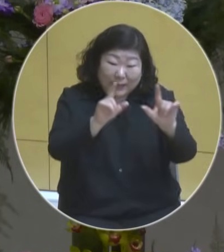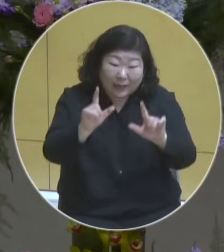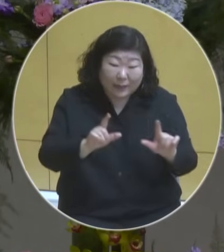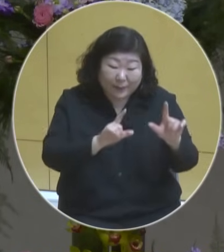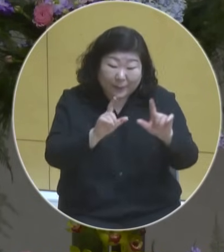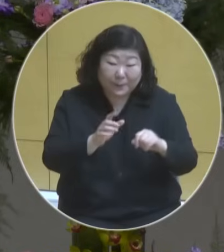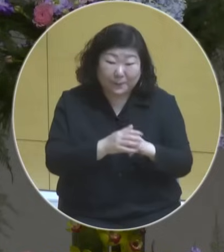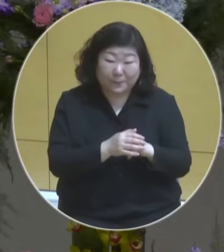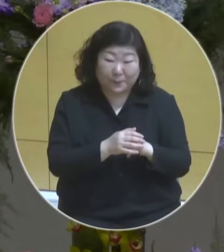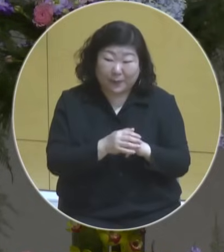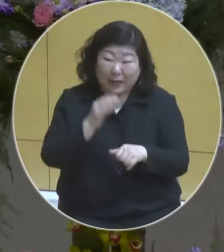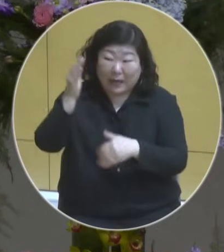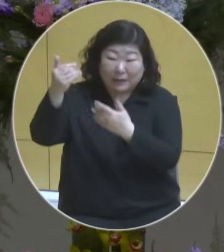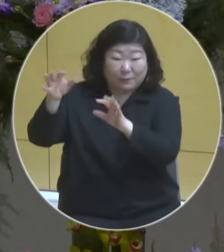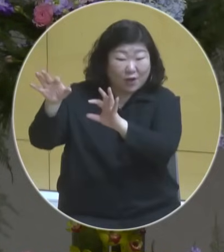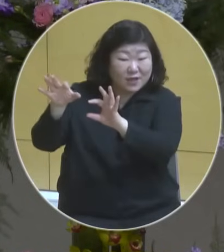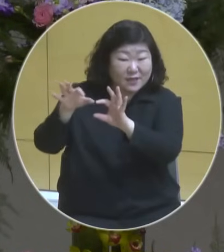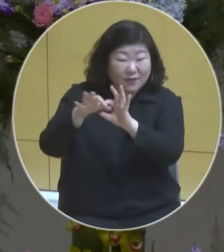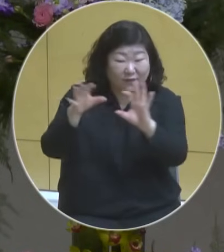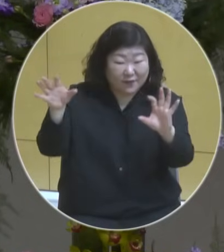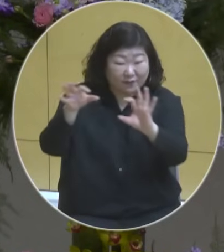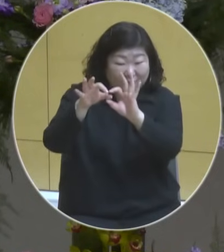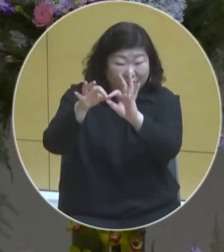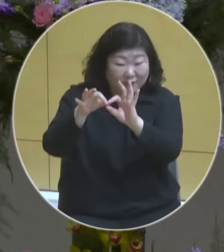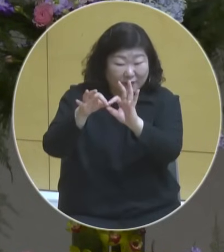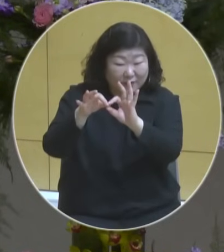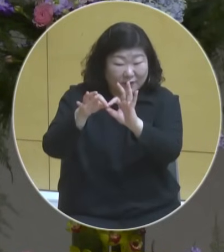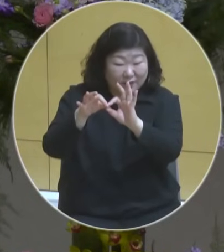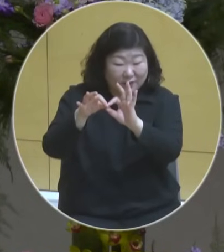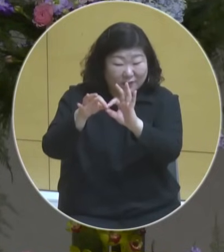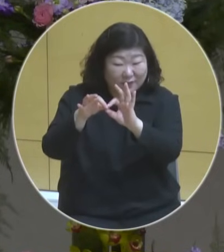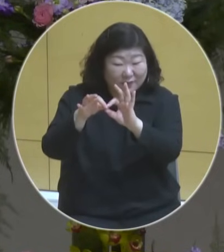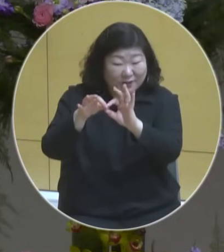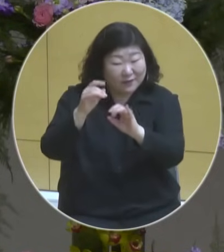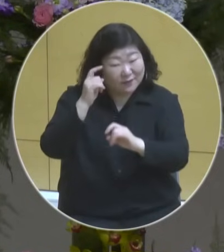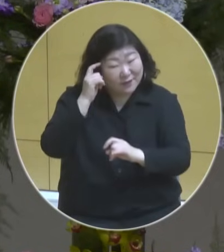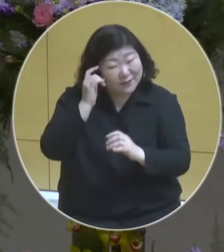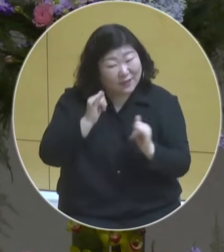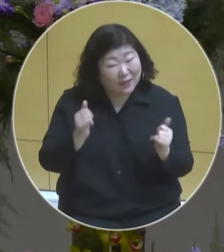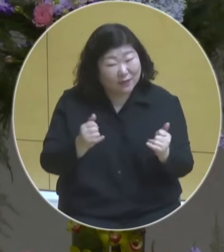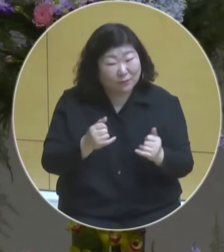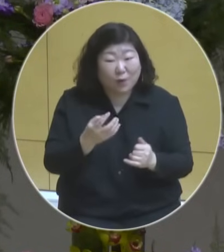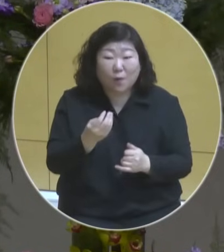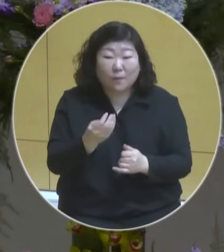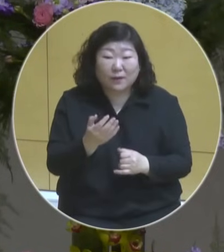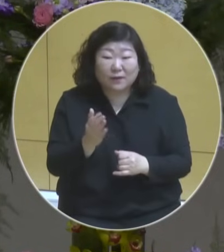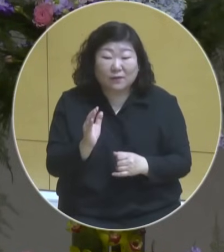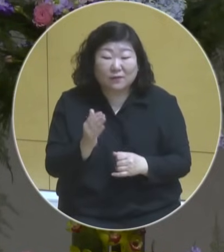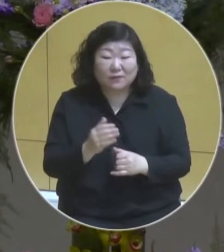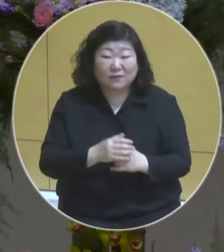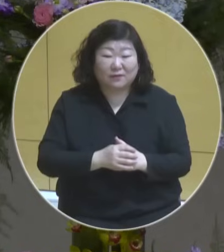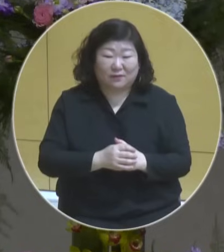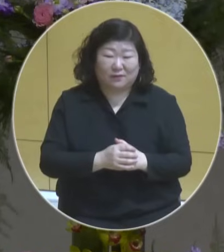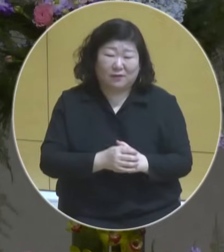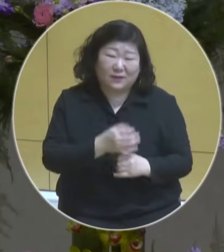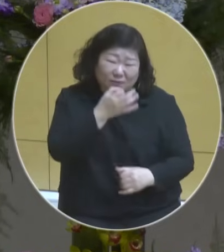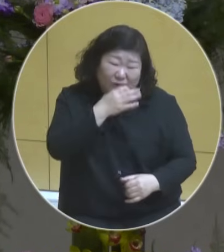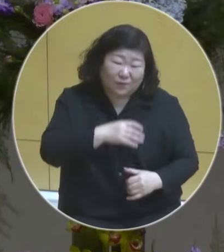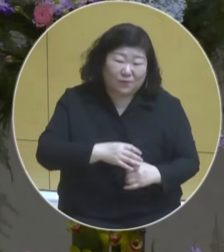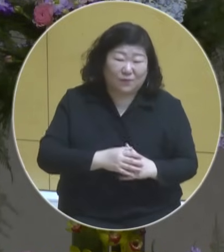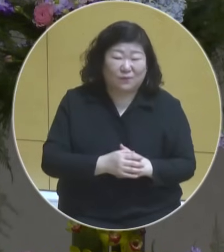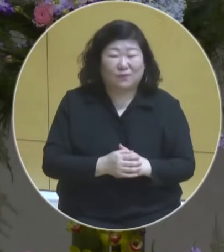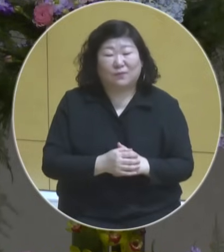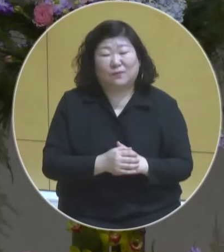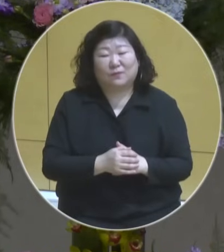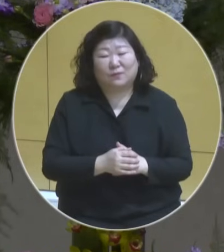살아가는 삶을 하나님과 연관지어서 생각하는 분들이 얼만큼 될까요 사실 힘들거든요 그렇게 힘들단